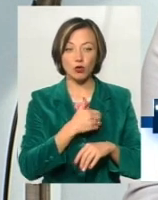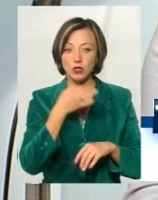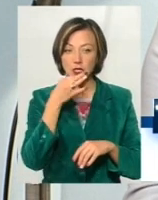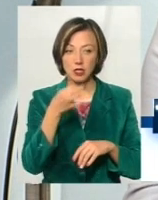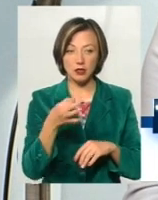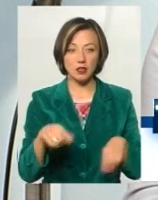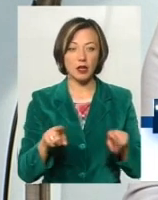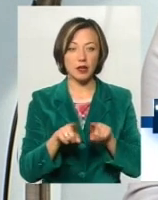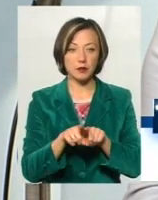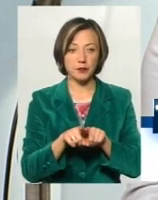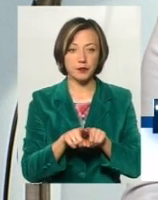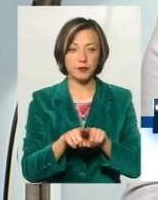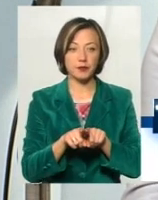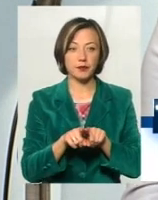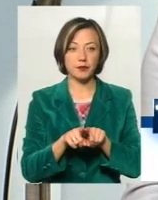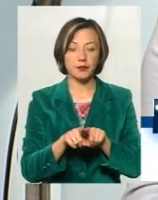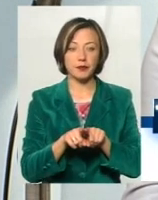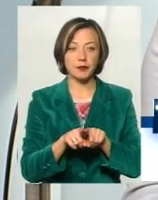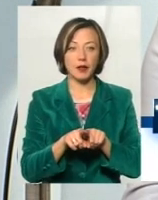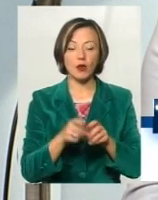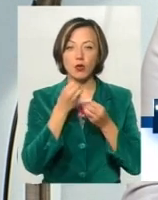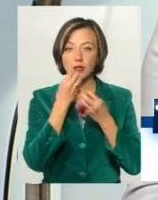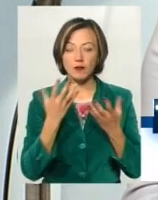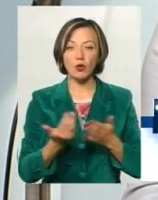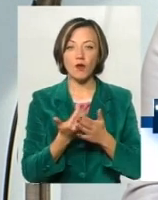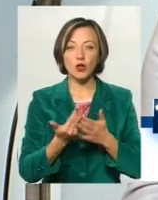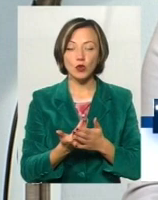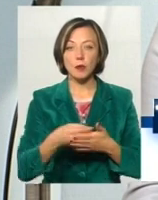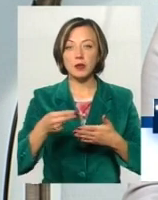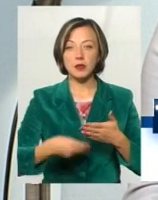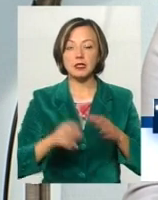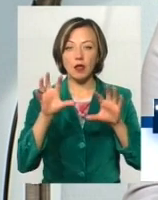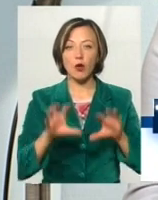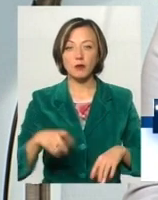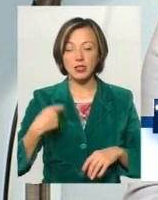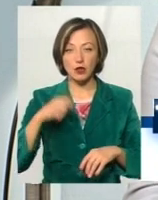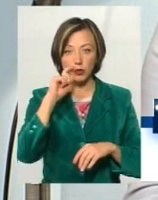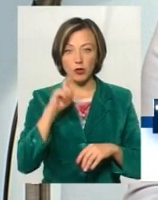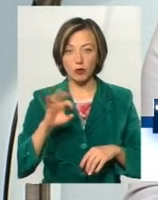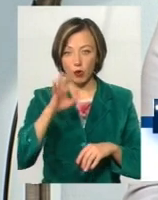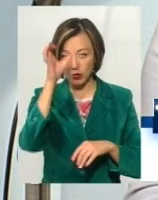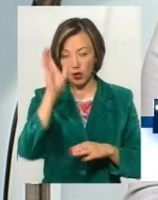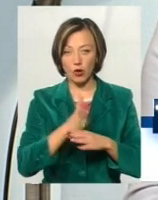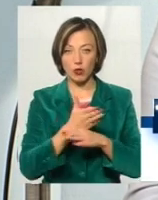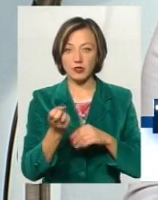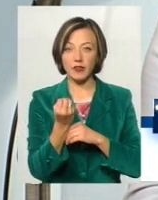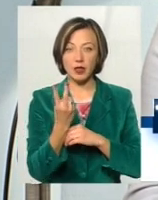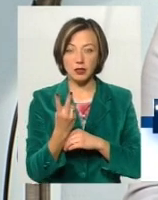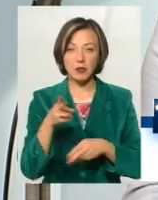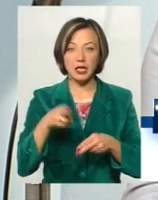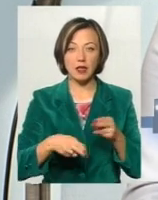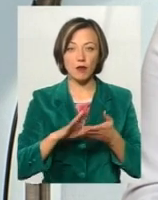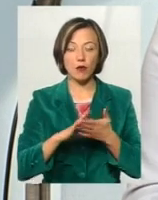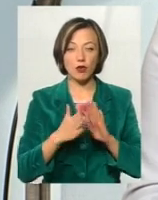таку позитивну новину, що підписаний закон президентом України про освіту і розділ 12 «Прикінцеві